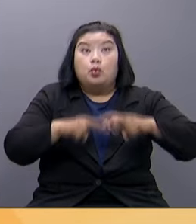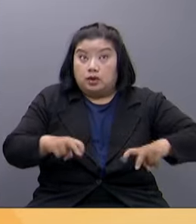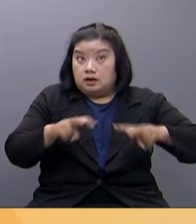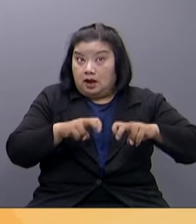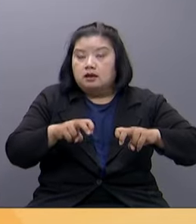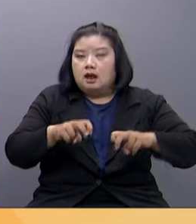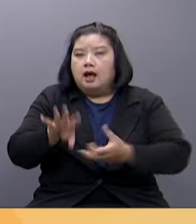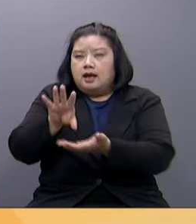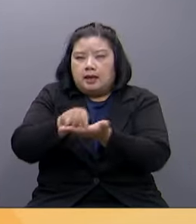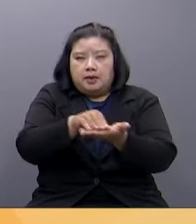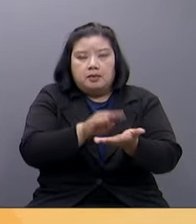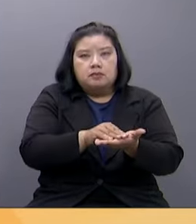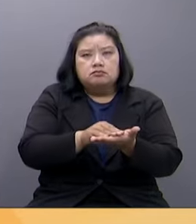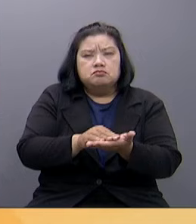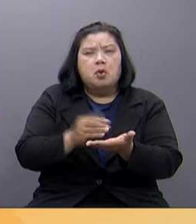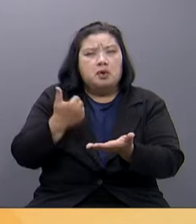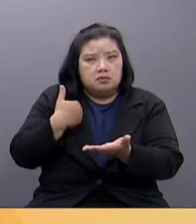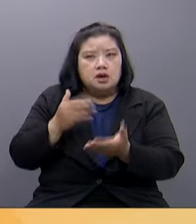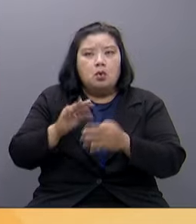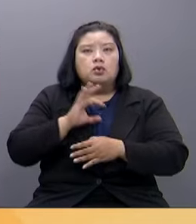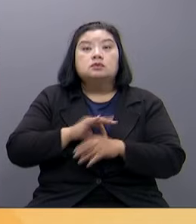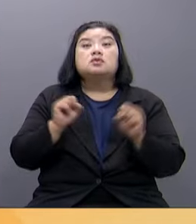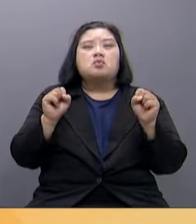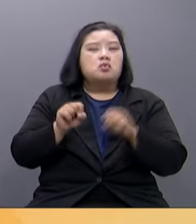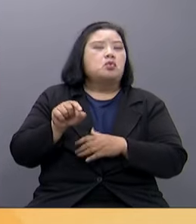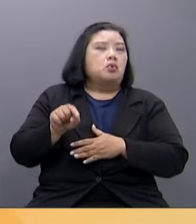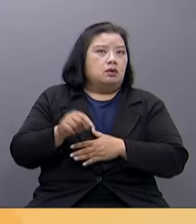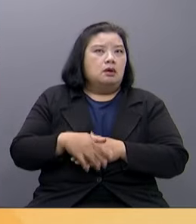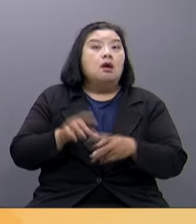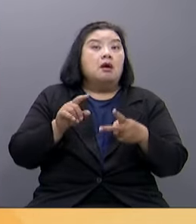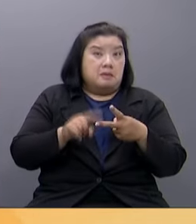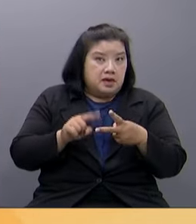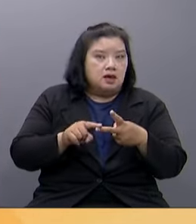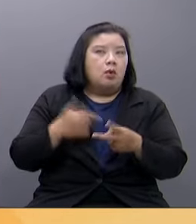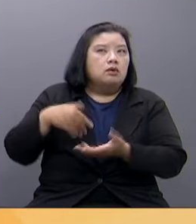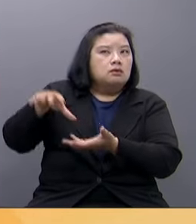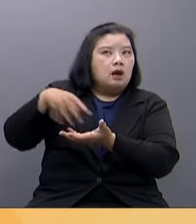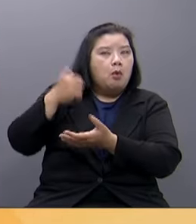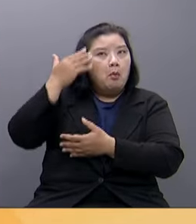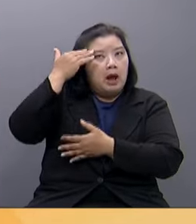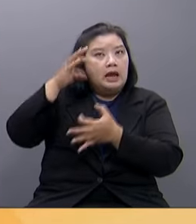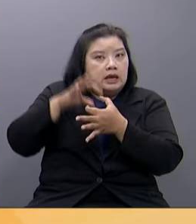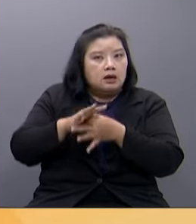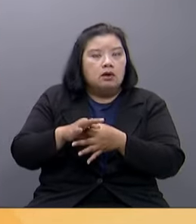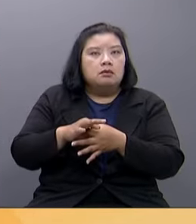กกลัวเหกัแเพระว่าถ้าเพื่ได้ยนมาก่พดวาเคมิคเทไลgeordตัวมาไปทำรยประการัง